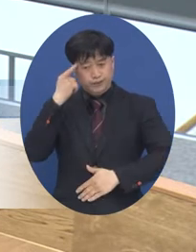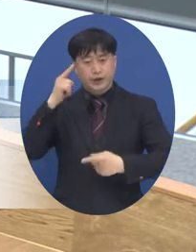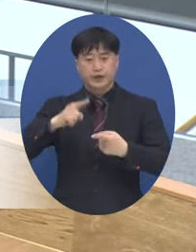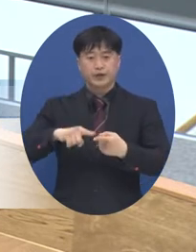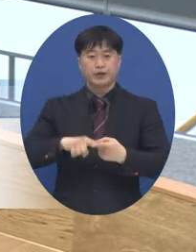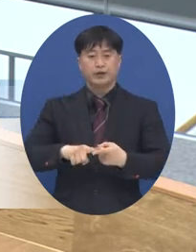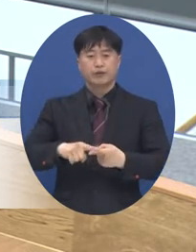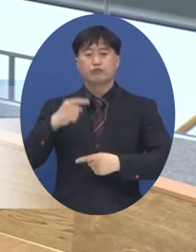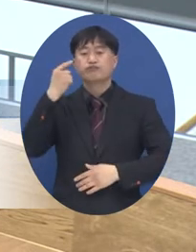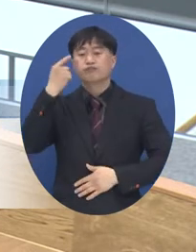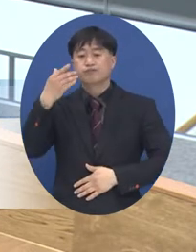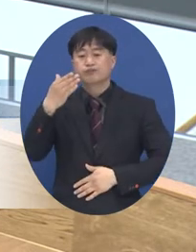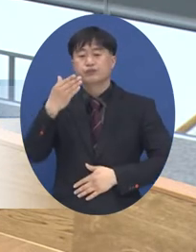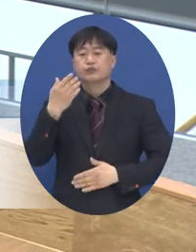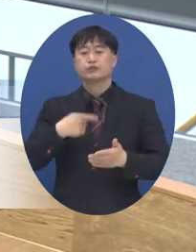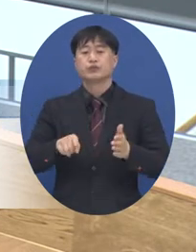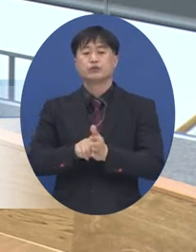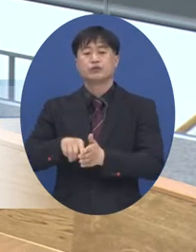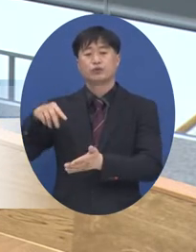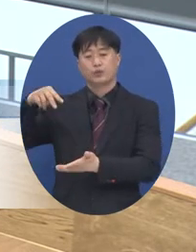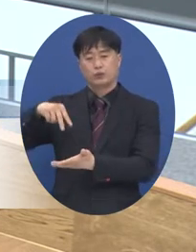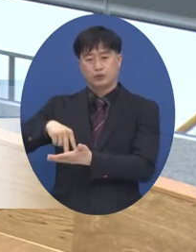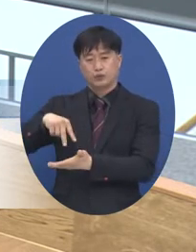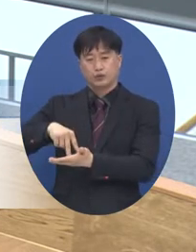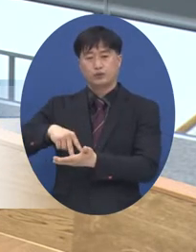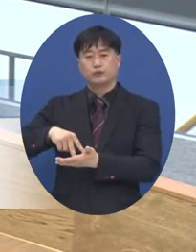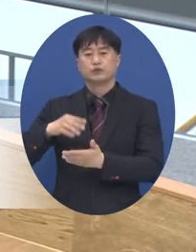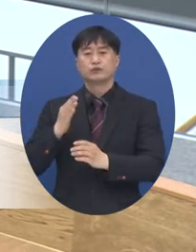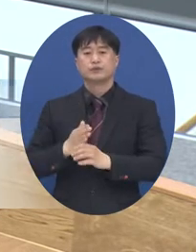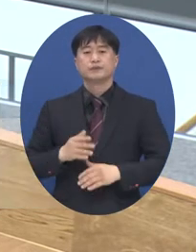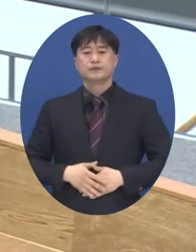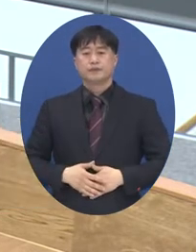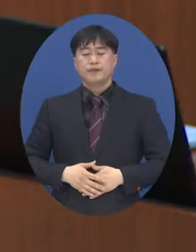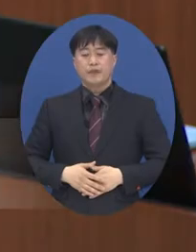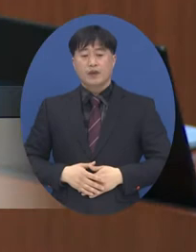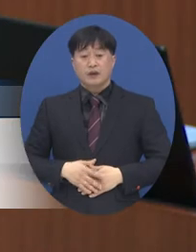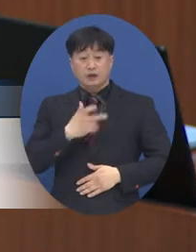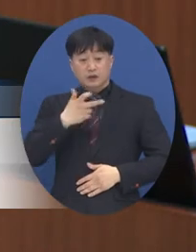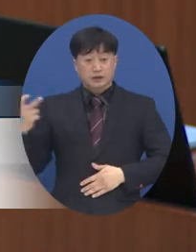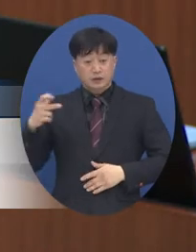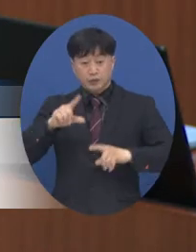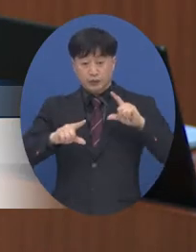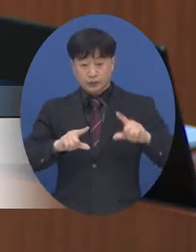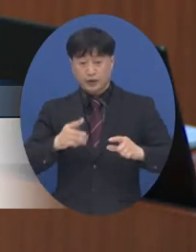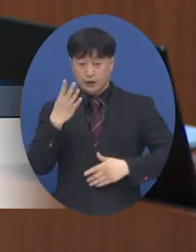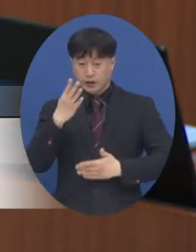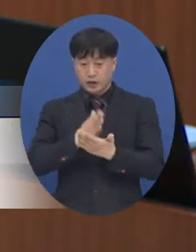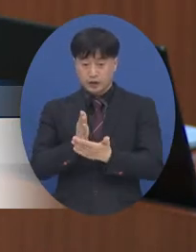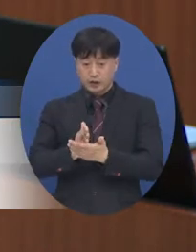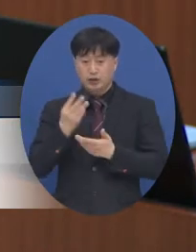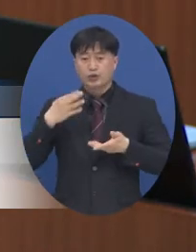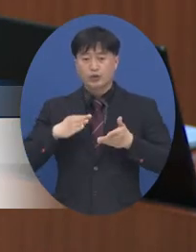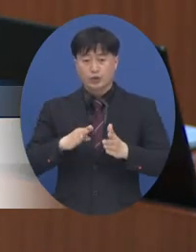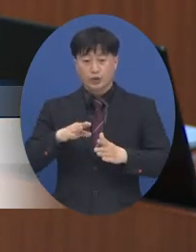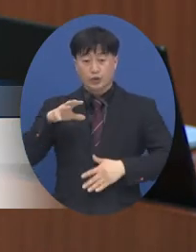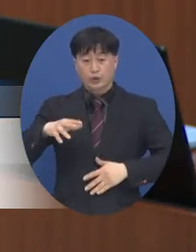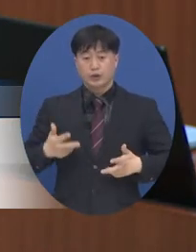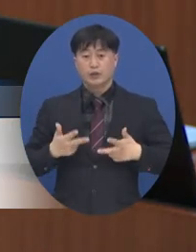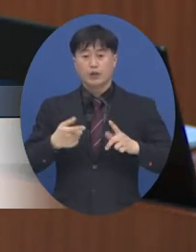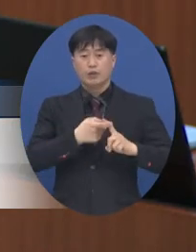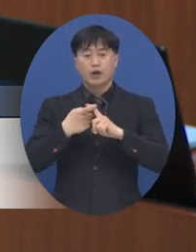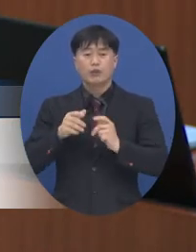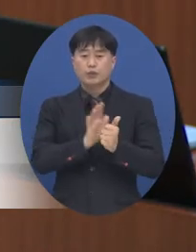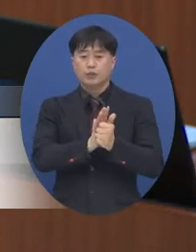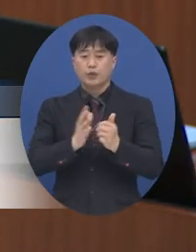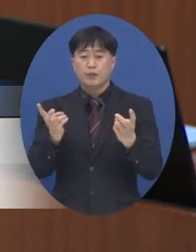추진 의지에 대하여 질문드리고자 이 자리에 섰습니다. 큰 틀에서는 한네 가지 정도 저희 도에 자원봉사